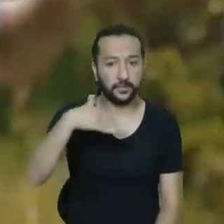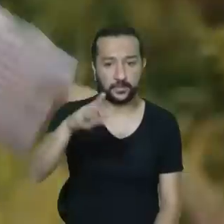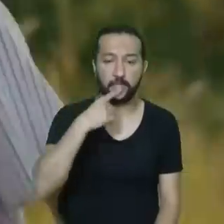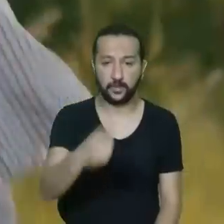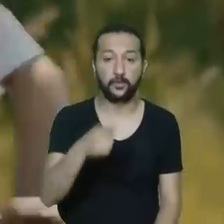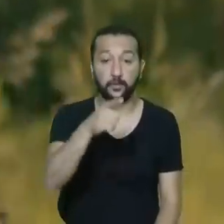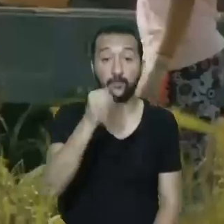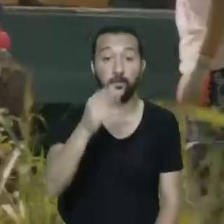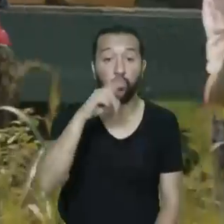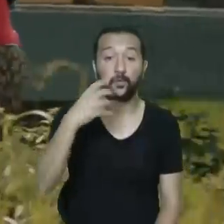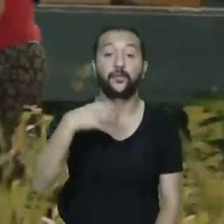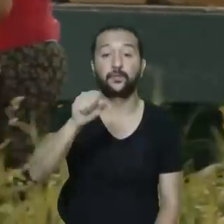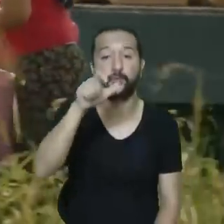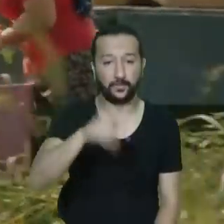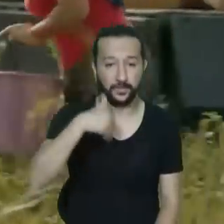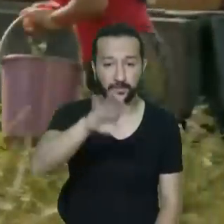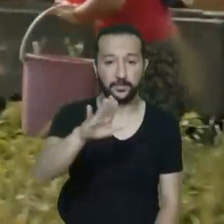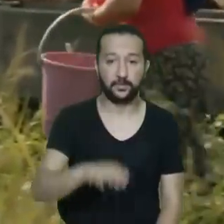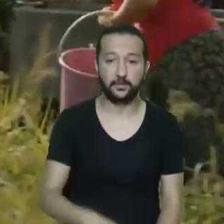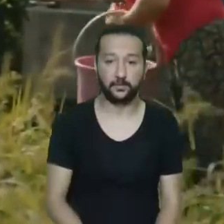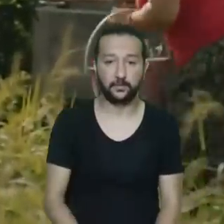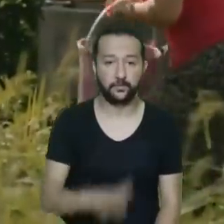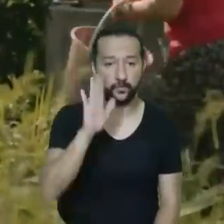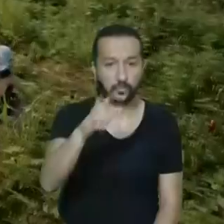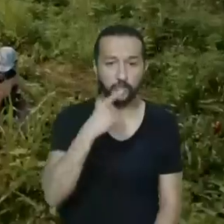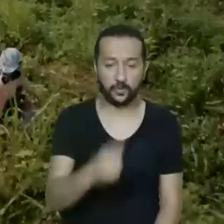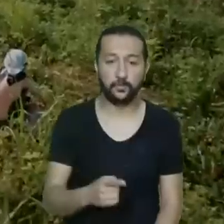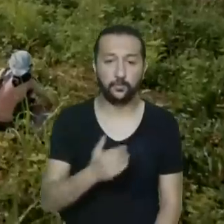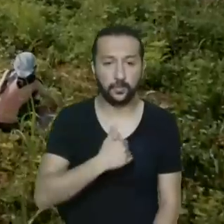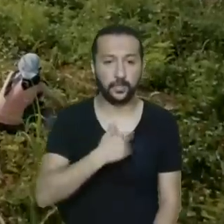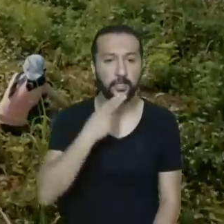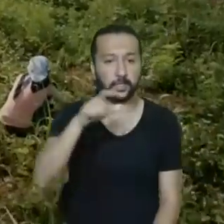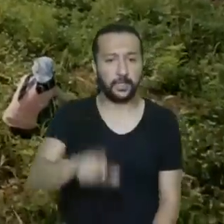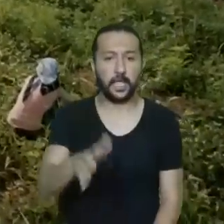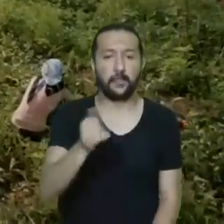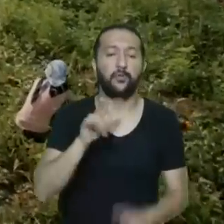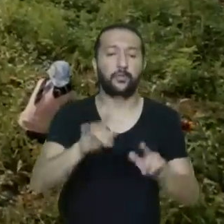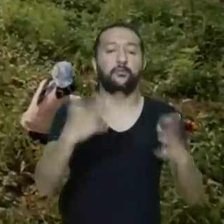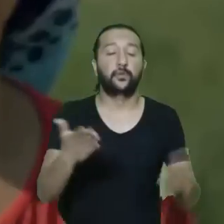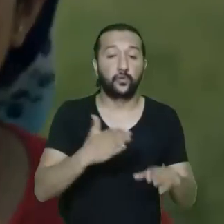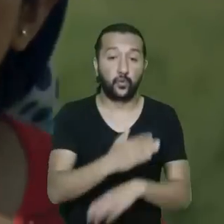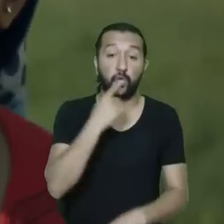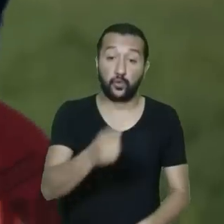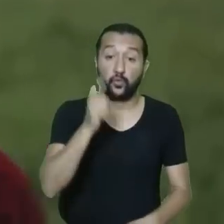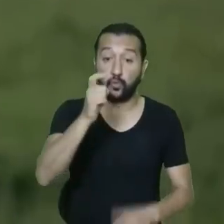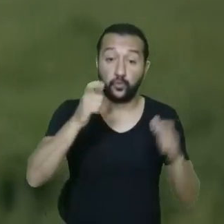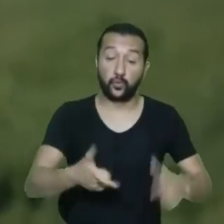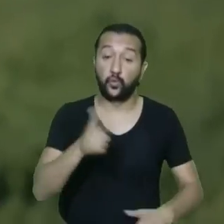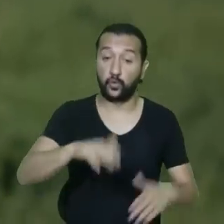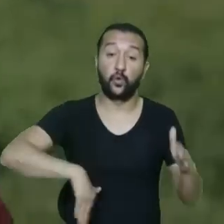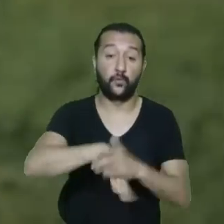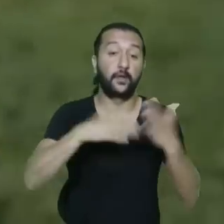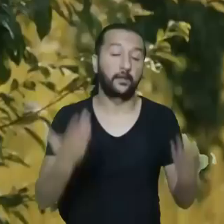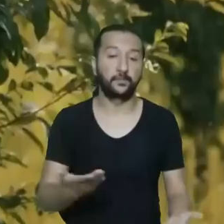git, vermiyorum. Domates falan yürü. Kadına bak. Ben de anlıyorum zaten. Doğru söyleyeni